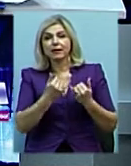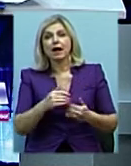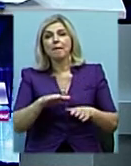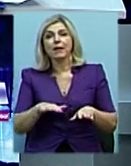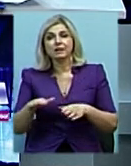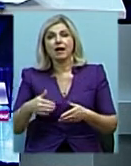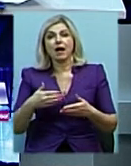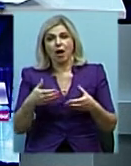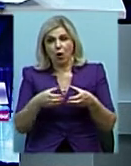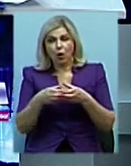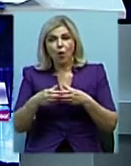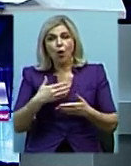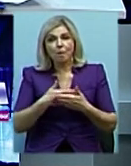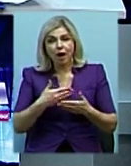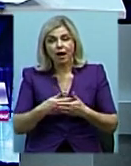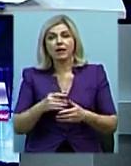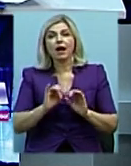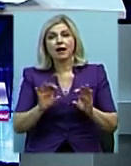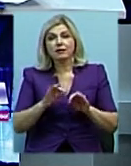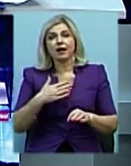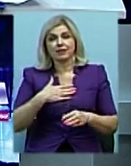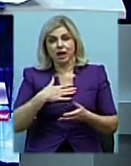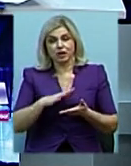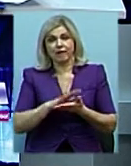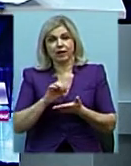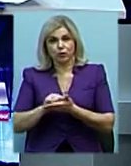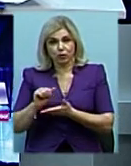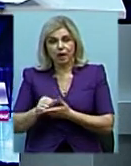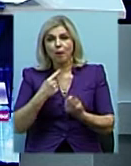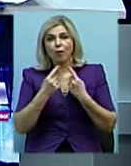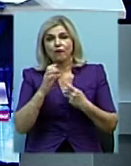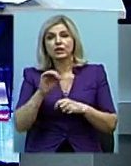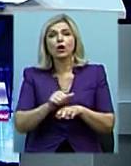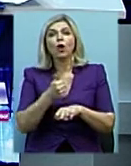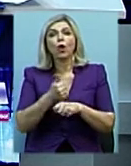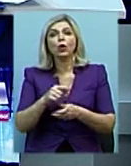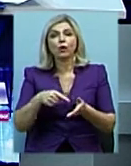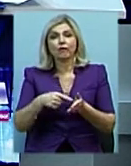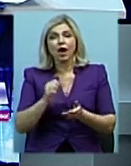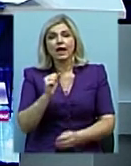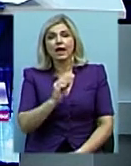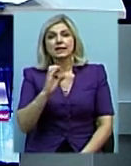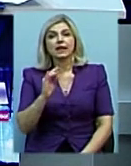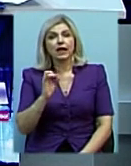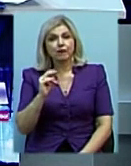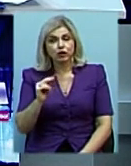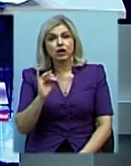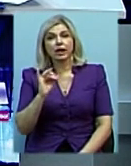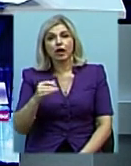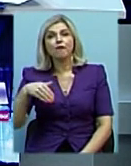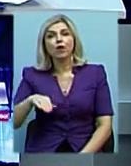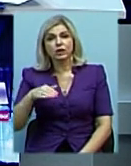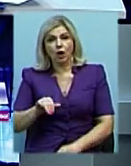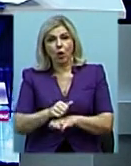громад ведуча програми Анета Рашевська поговорить з миколаївським міським головою Олександром Сінкевичем та вознесенським міським головою